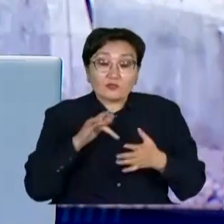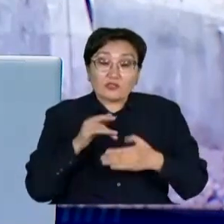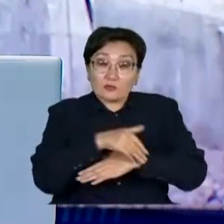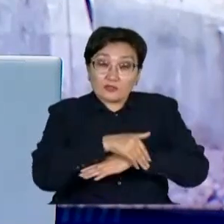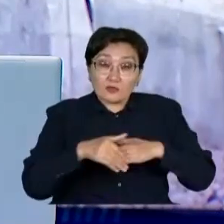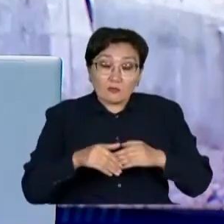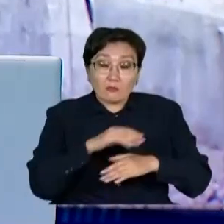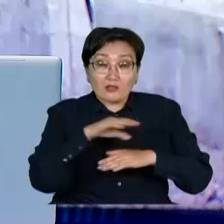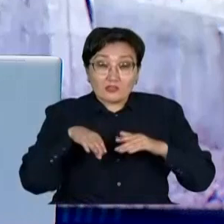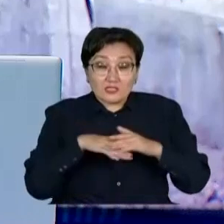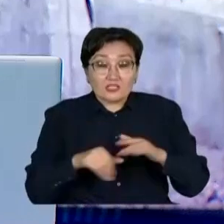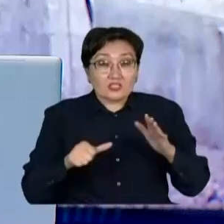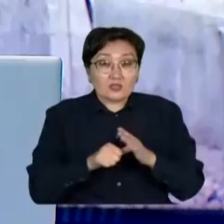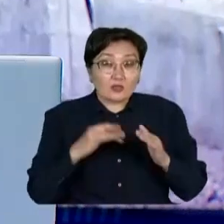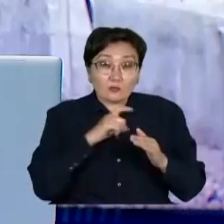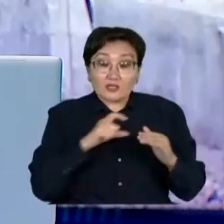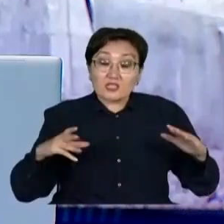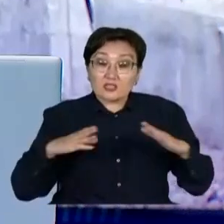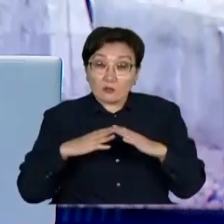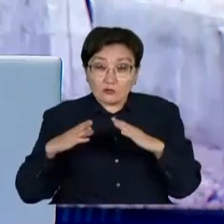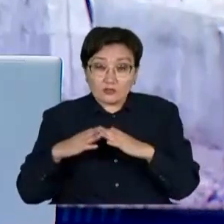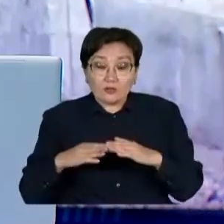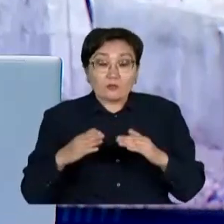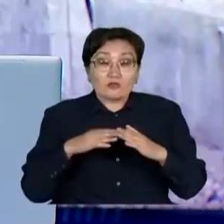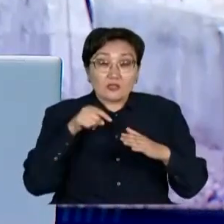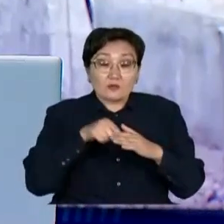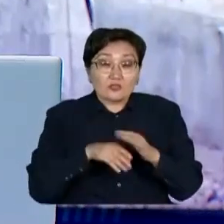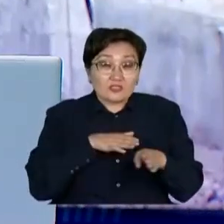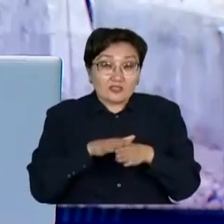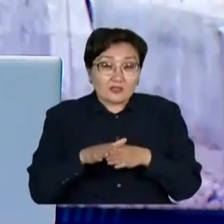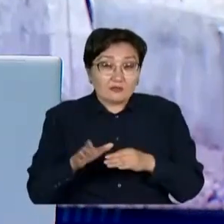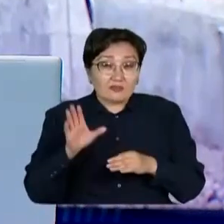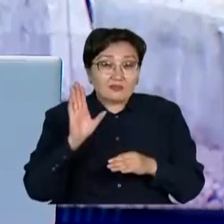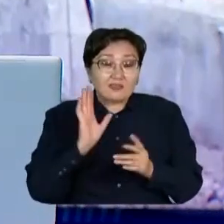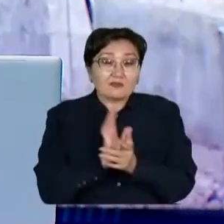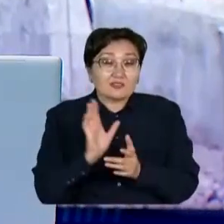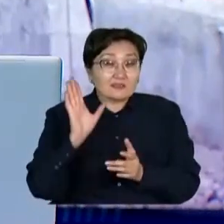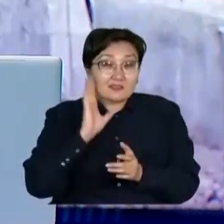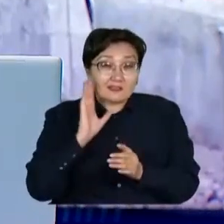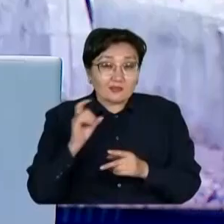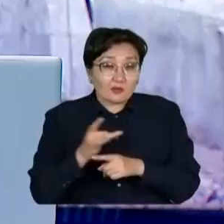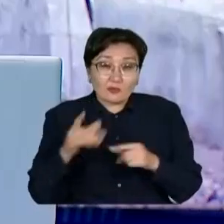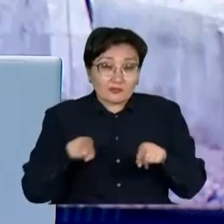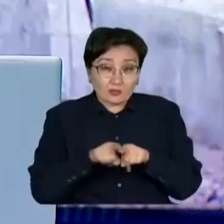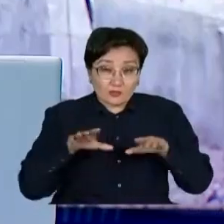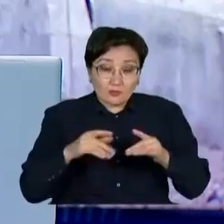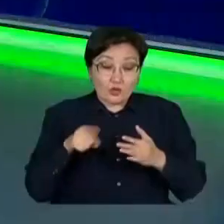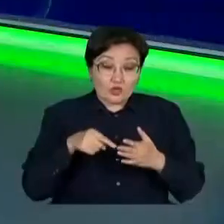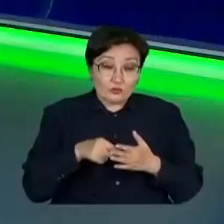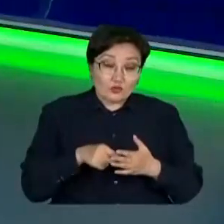также подвалы 6 многоквартирных домов. Помещения заполнились нечистотами, и это не первый такой случай в